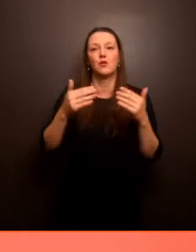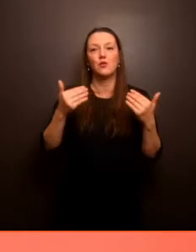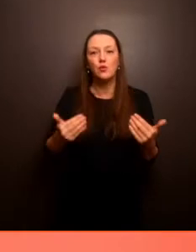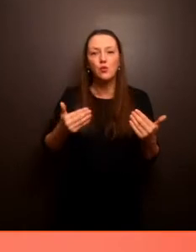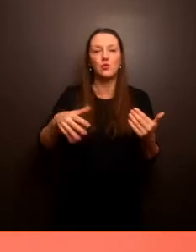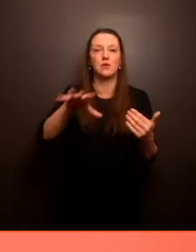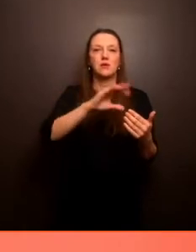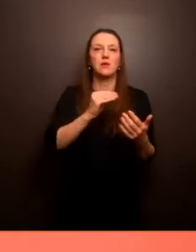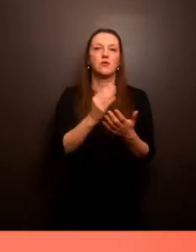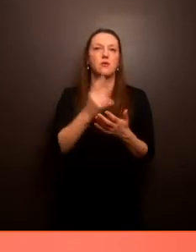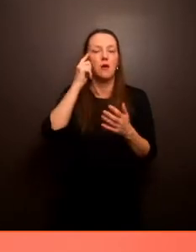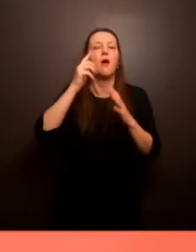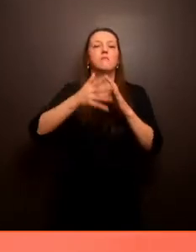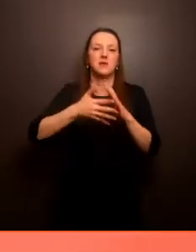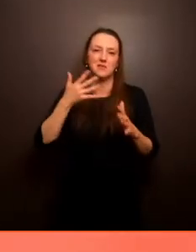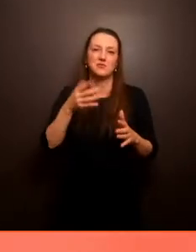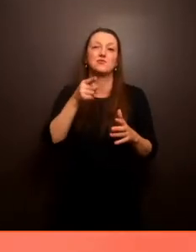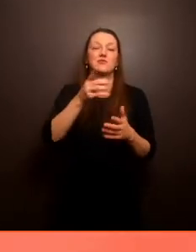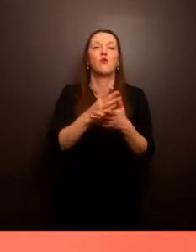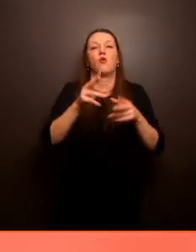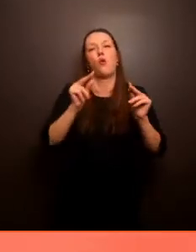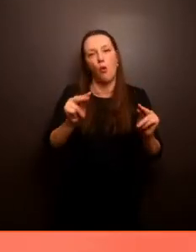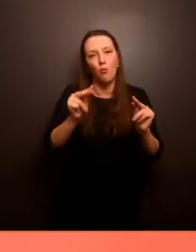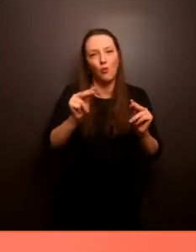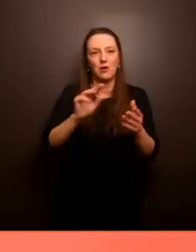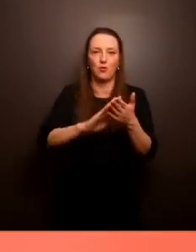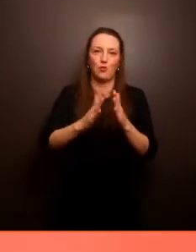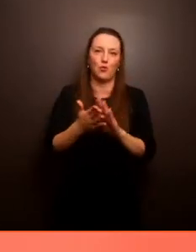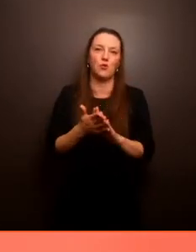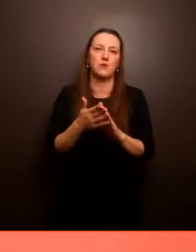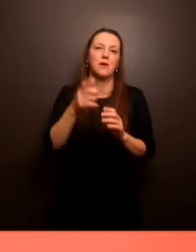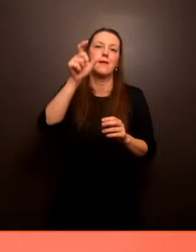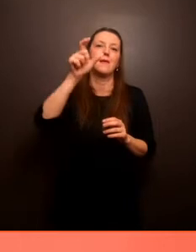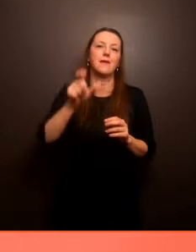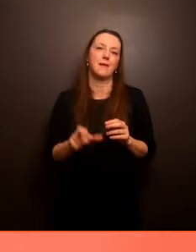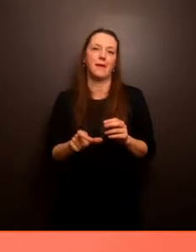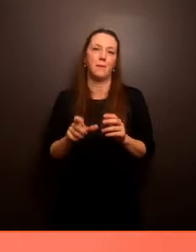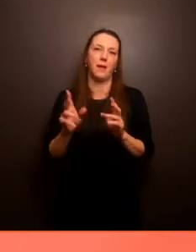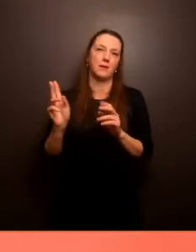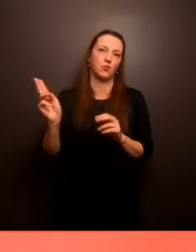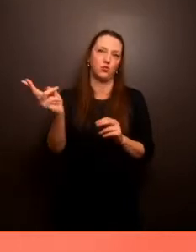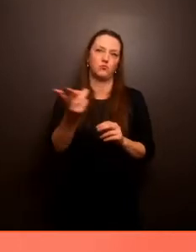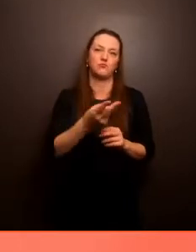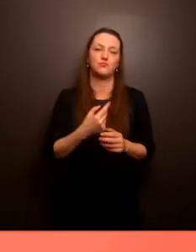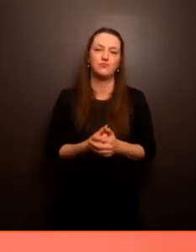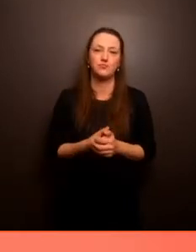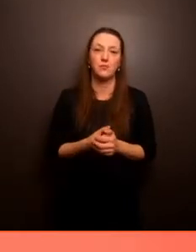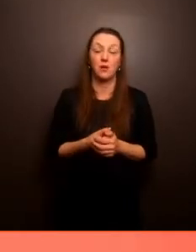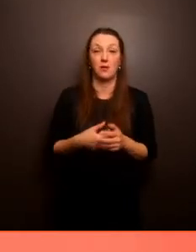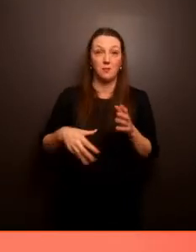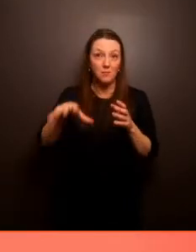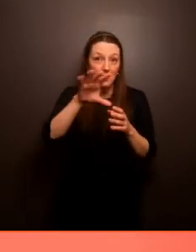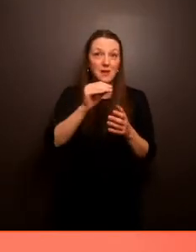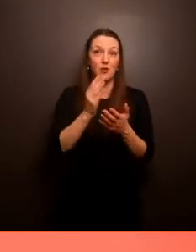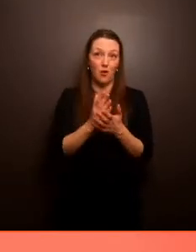sellise inimlikkuse mõõtme. Ja eks ikka sellepärast, et me oleme kõik samas olukorras ja täiega